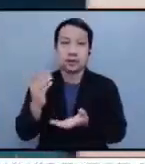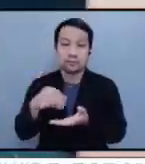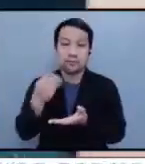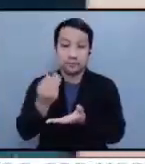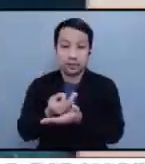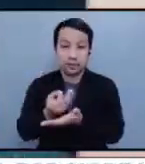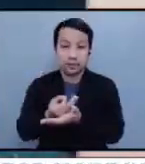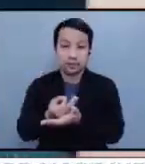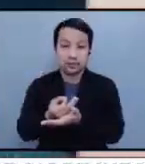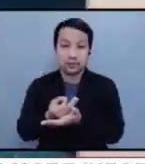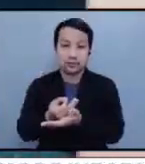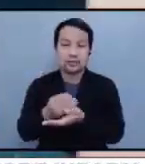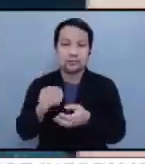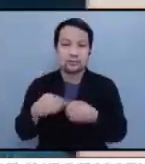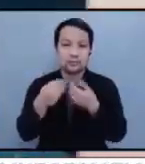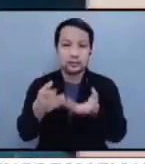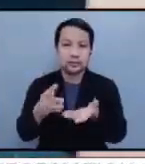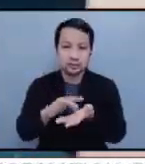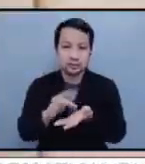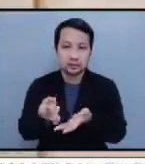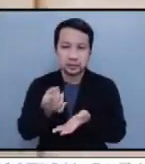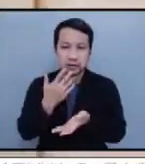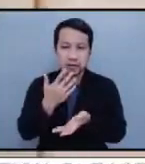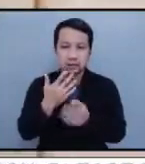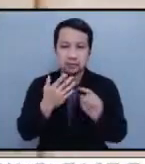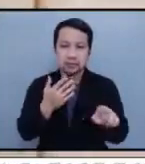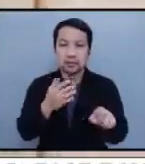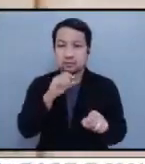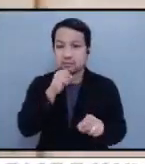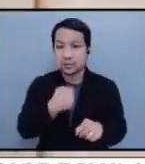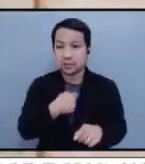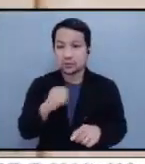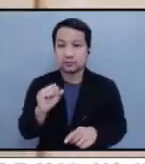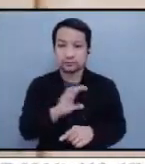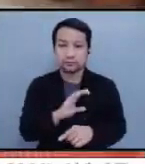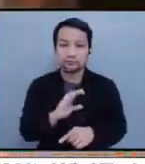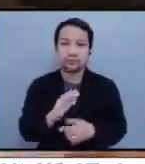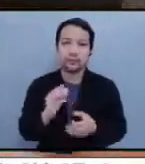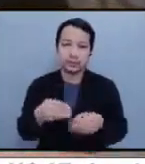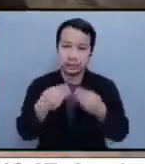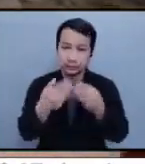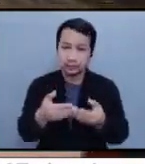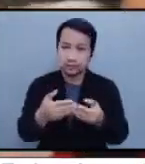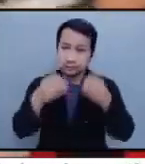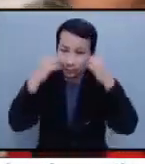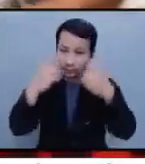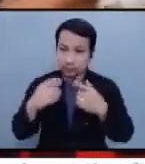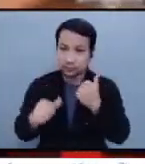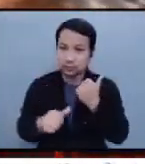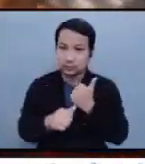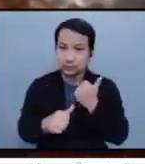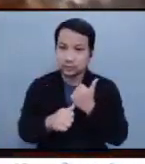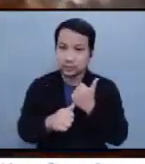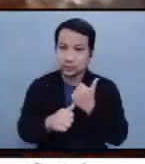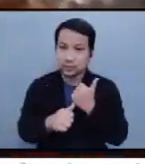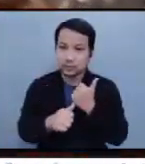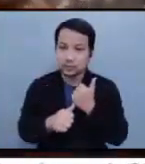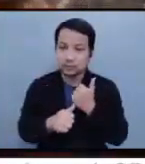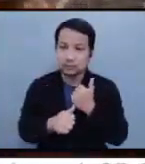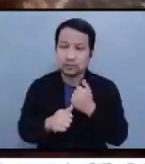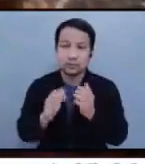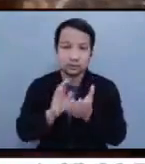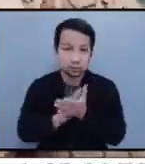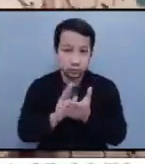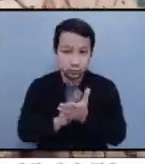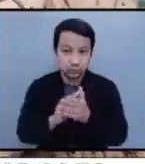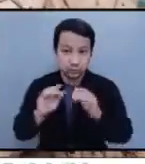ng gamot, especially yung mga senior citizens. Pwede kaming magbigay ng educational assistance in a form of school supplies, school